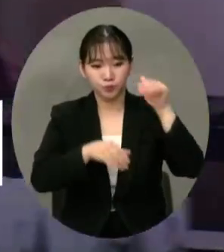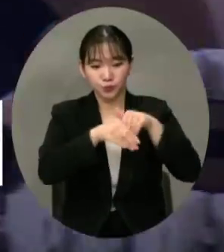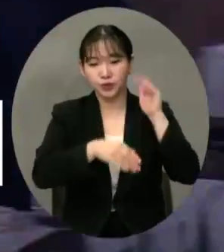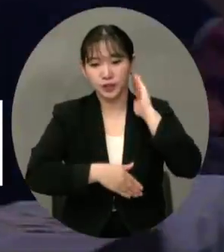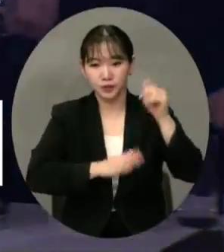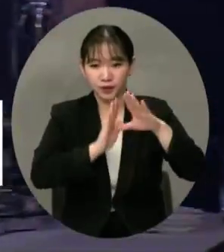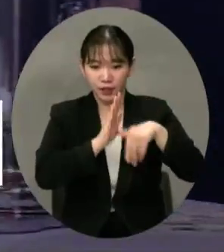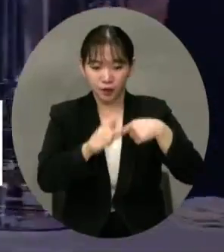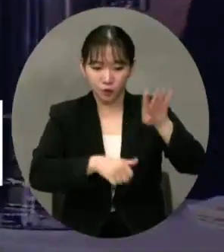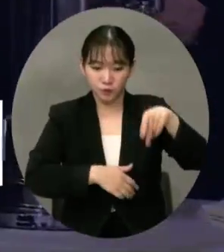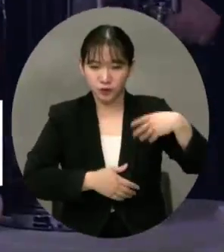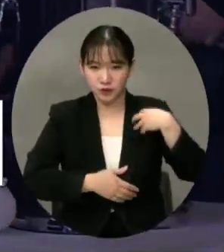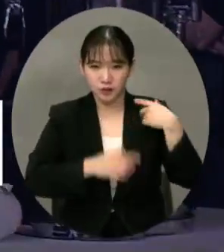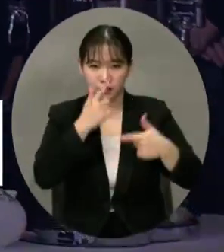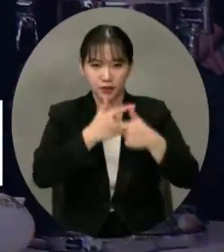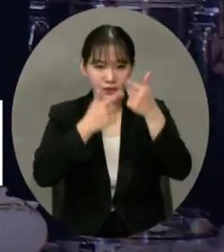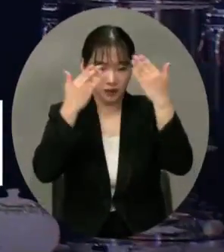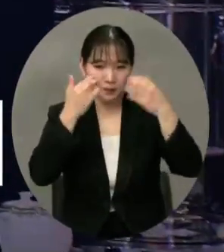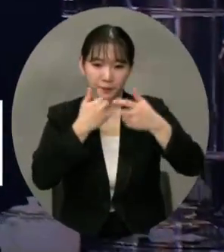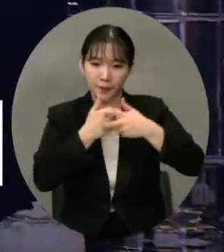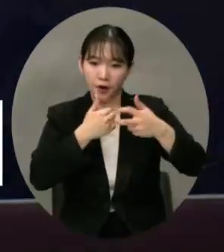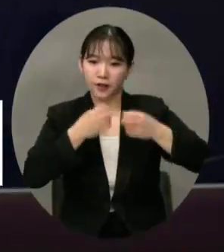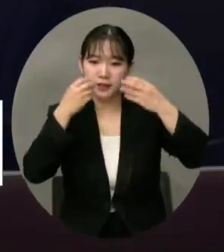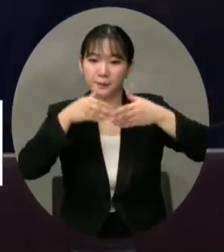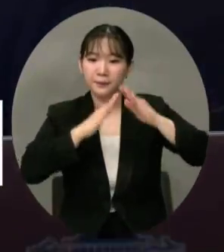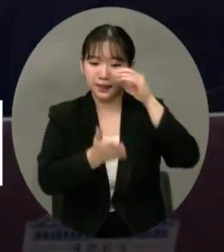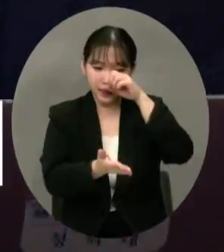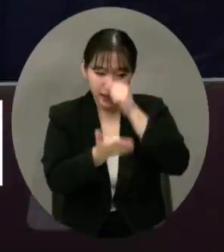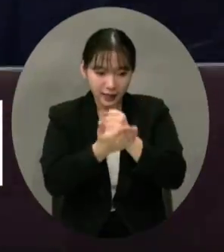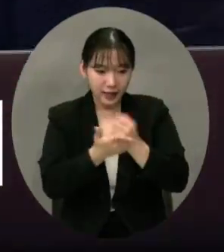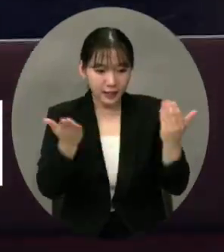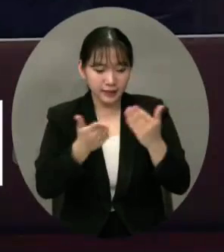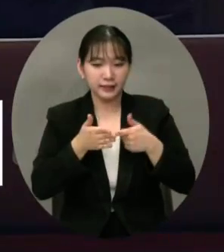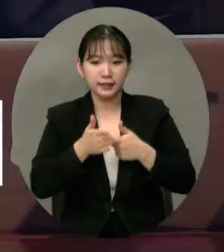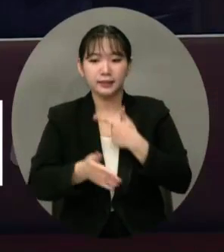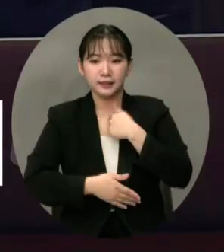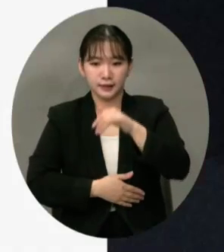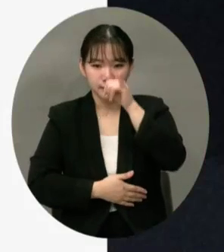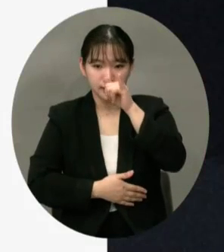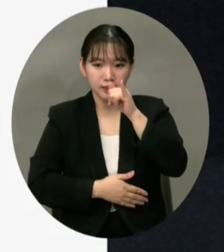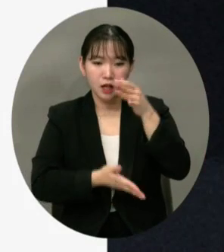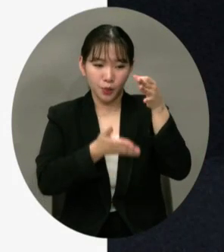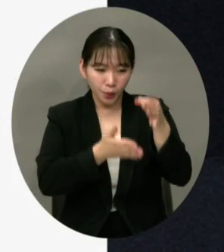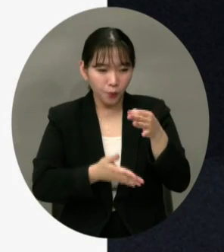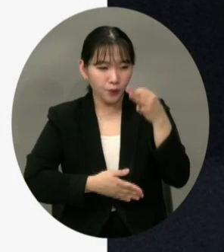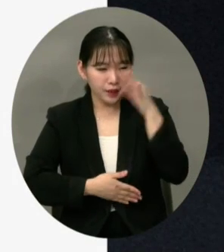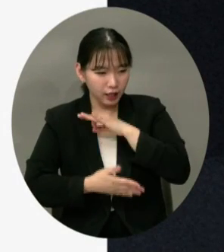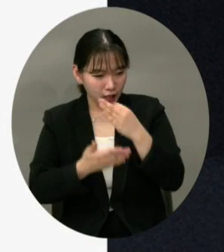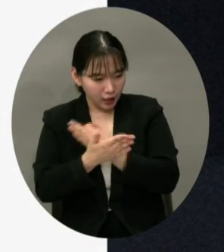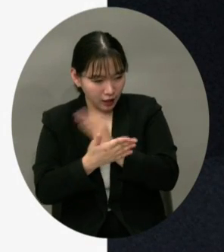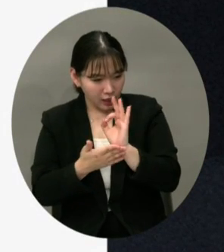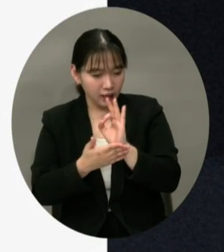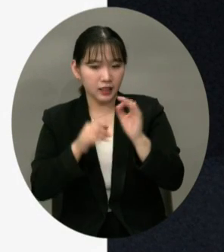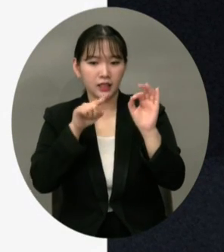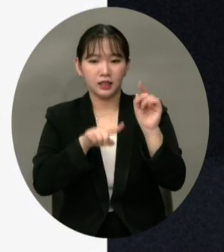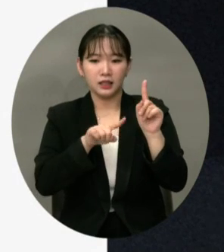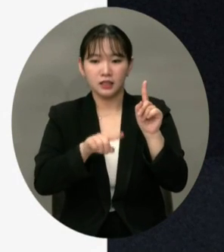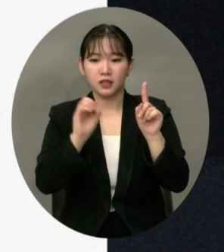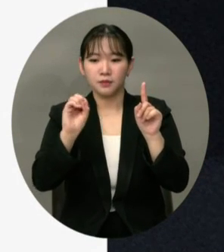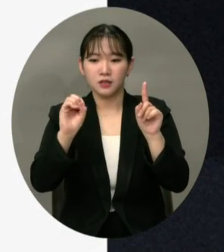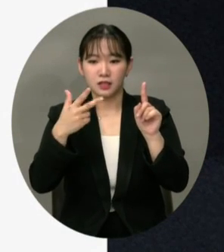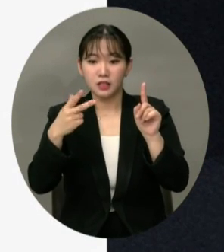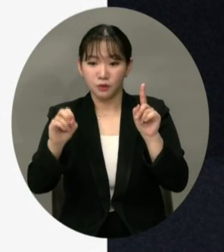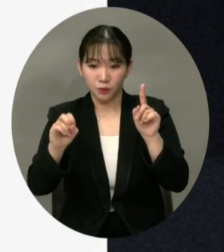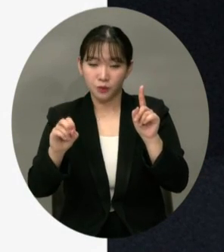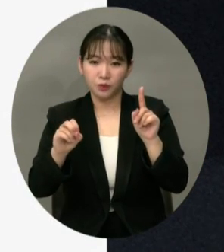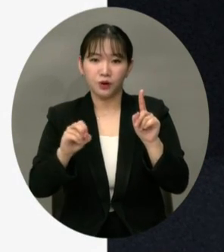교육부 주도로 목포대 의대 신설 타당성 용역이 실시됐습니다. 비용 편익 분석 1.70, 의대와